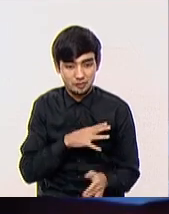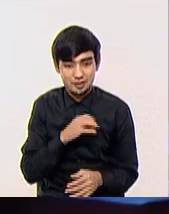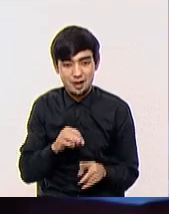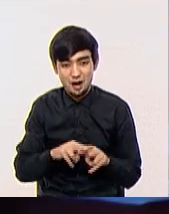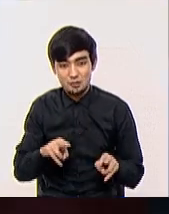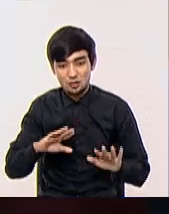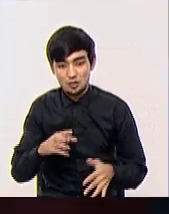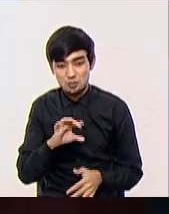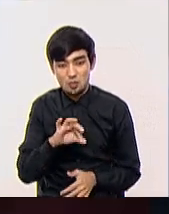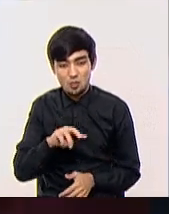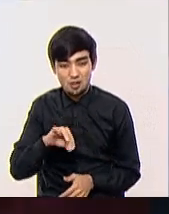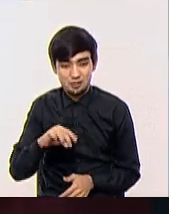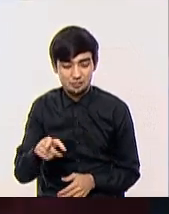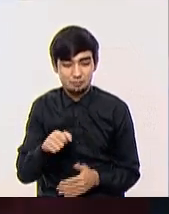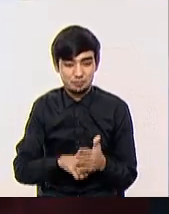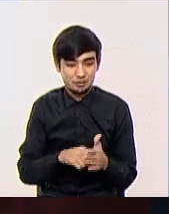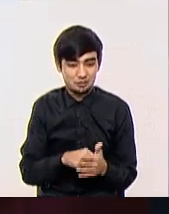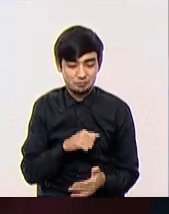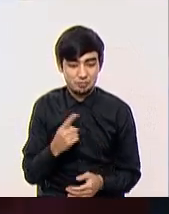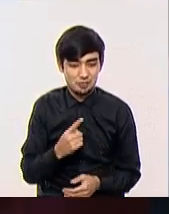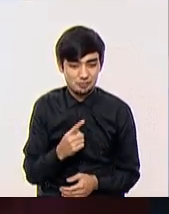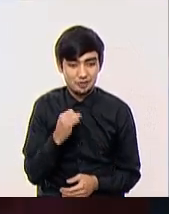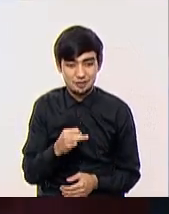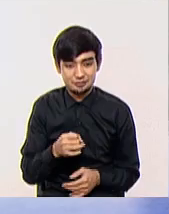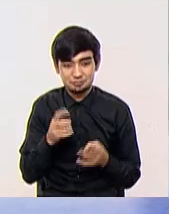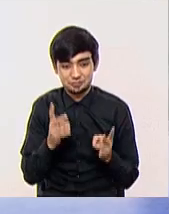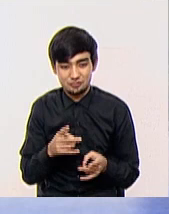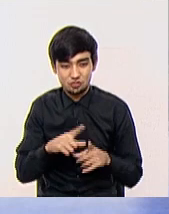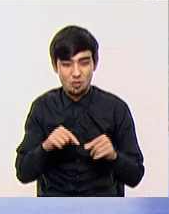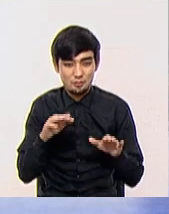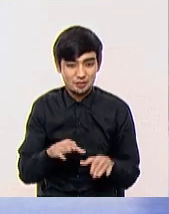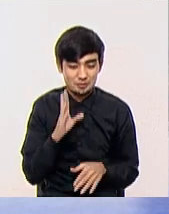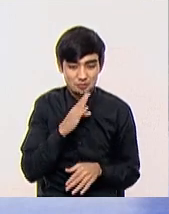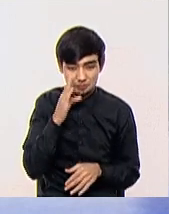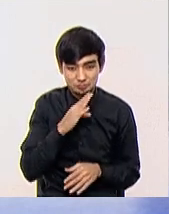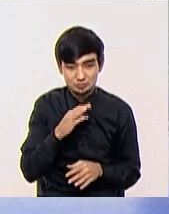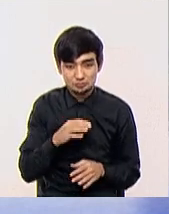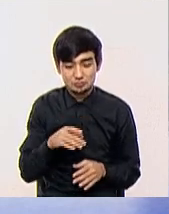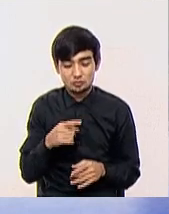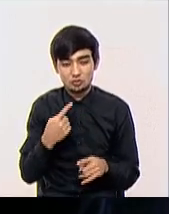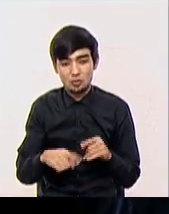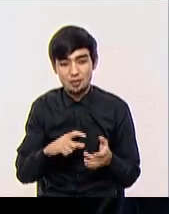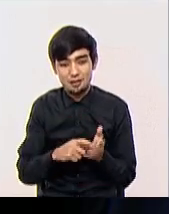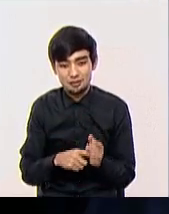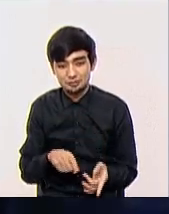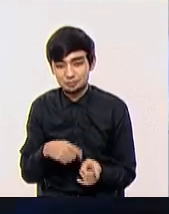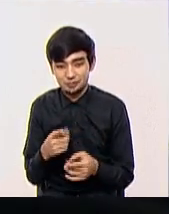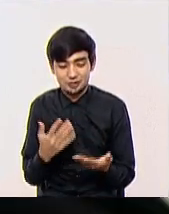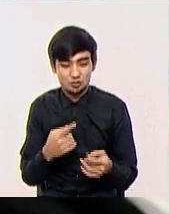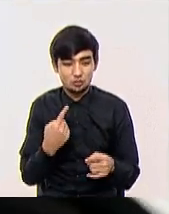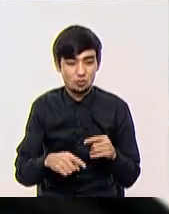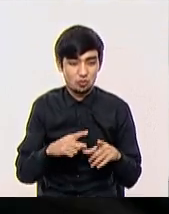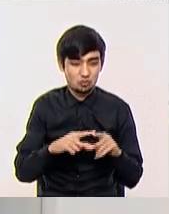случаях может быть одной из основных причин. Сталкиваясь с травлей ребенка в школе, родители зачастую переводят детей в другой класс или учебное